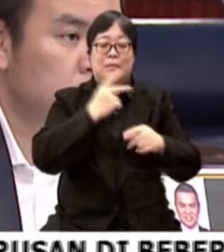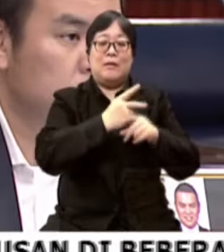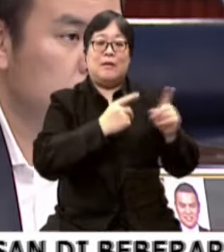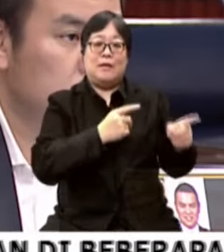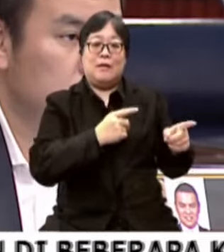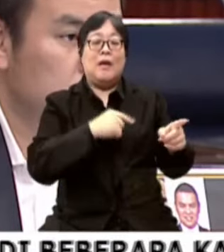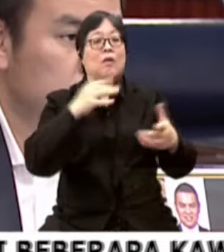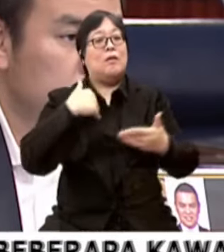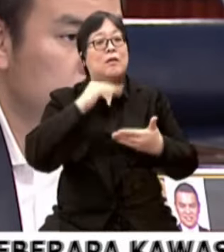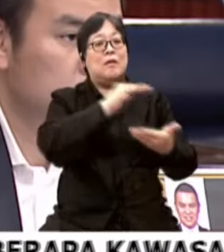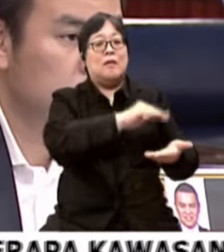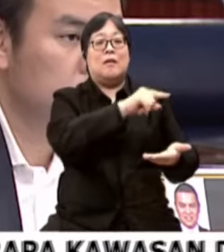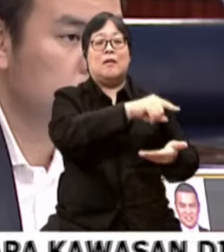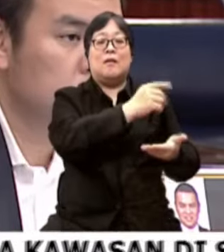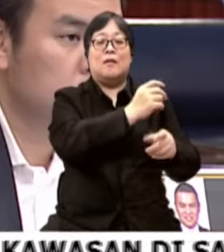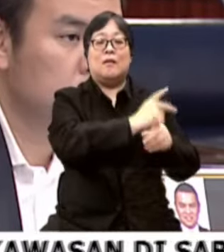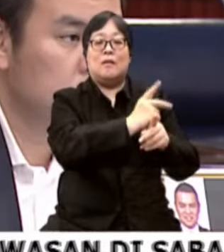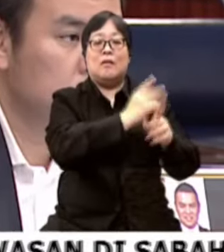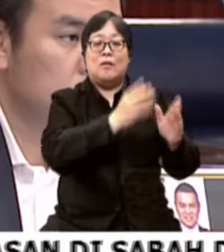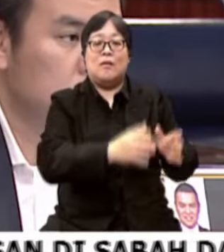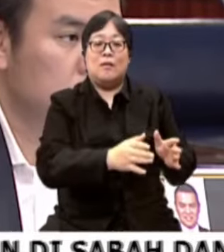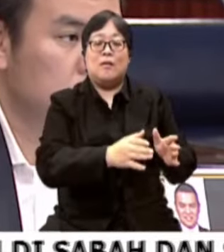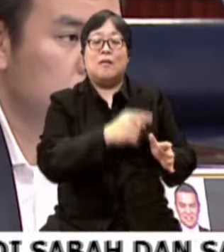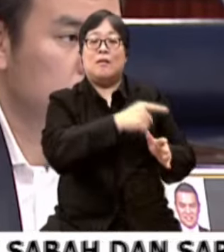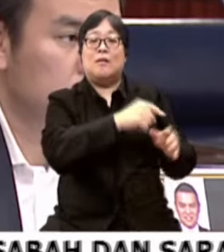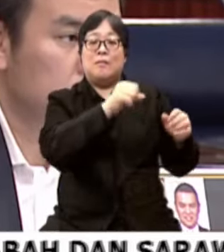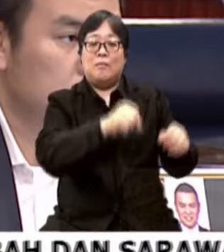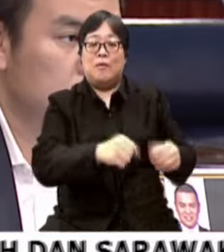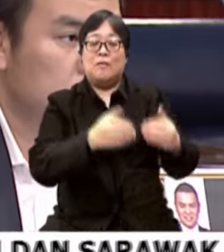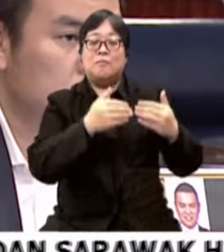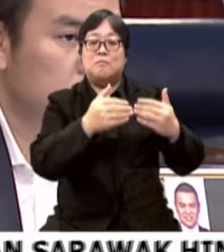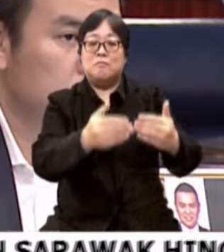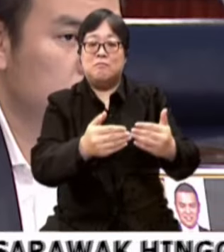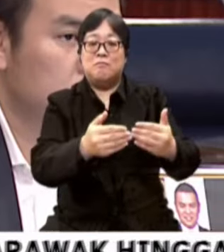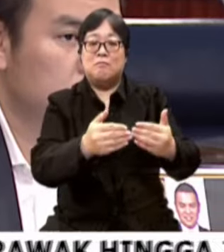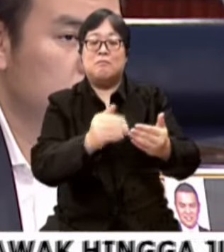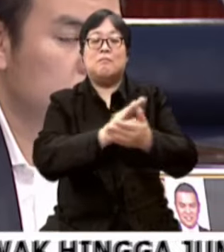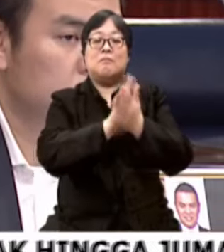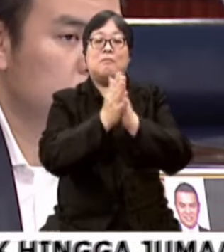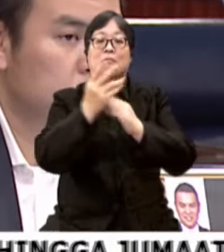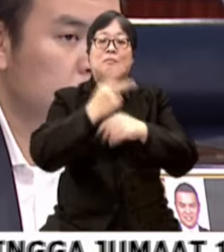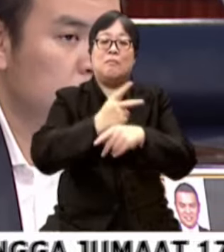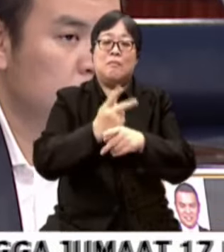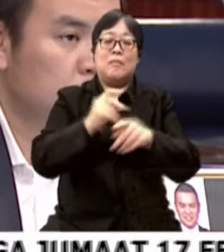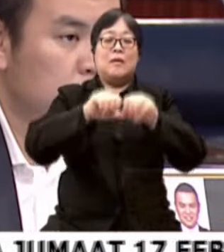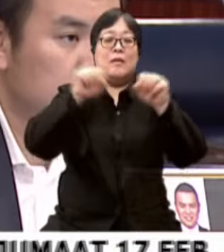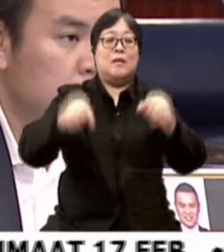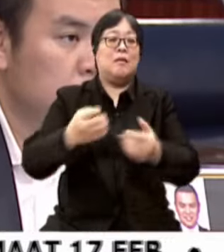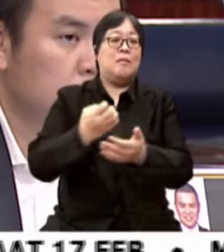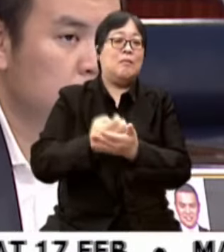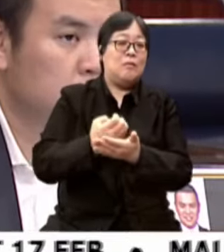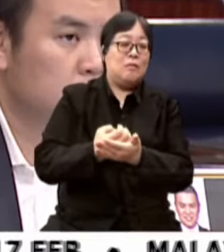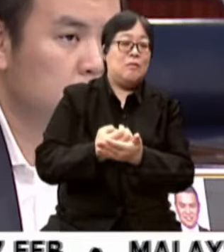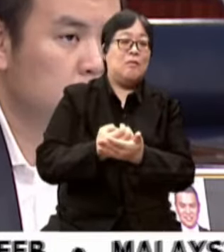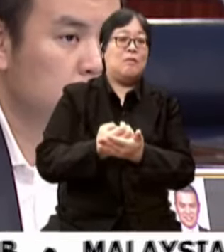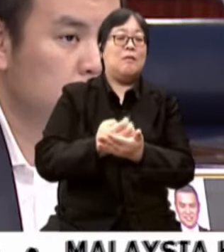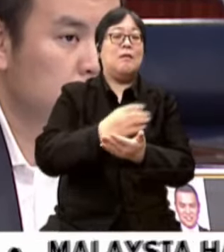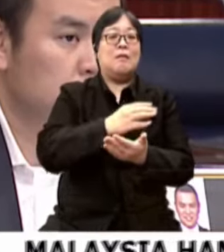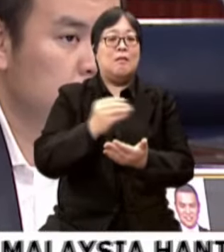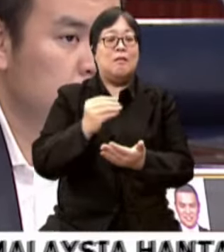sampaikan dan Salurkan bantuan kepadamu itu yang jago supaya mereka boleh terus menjadi produktif dalam sistem ekonomi kita sambil